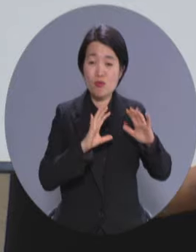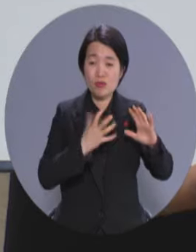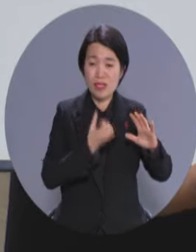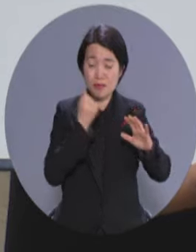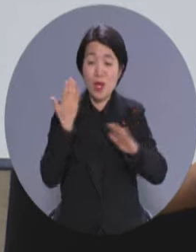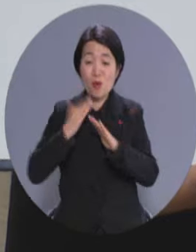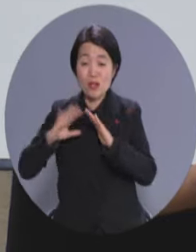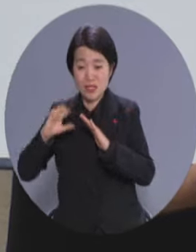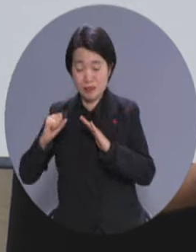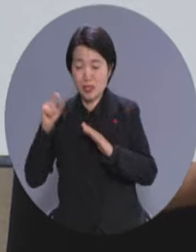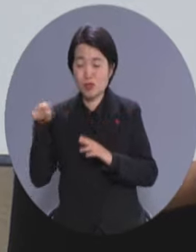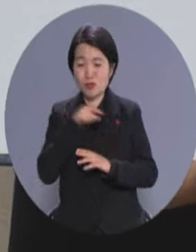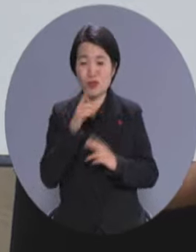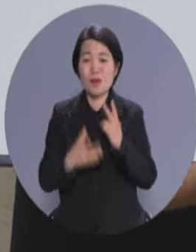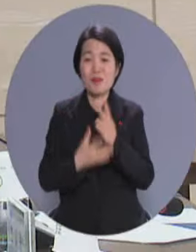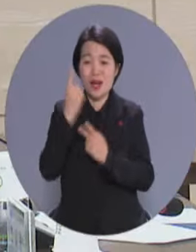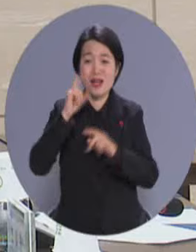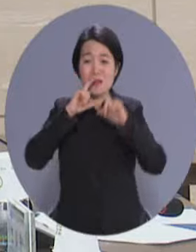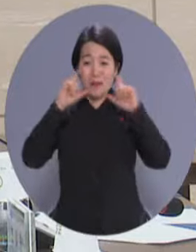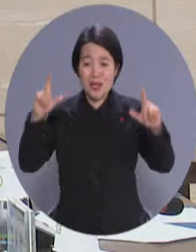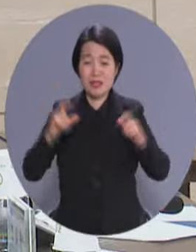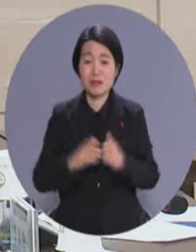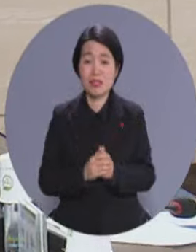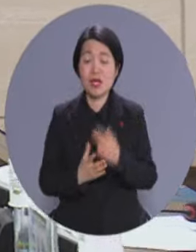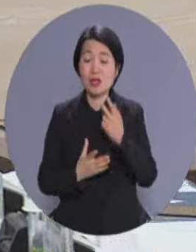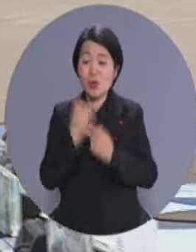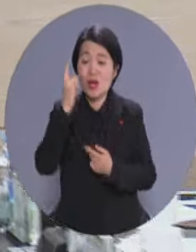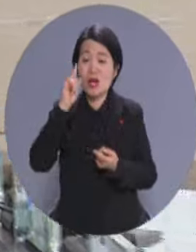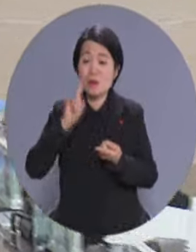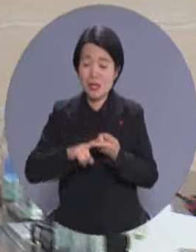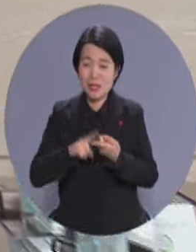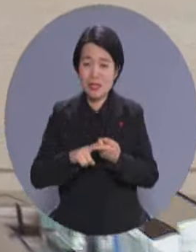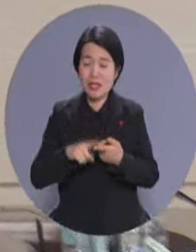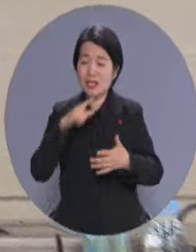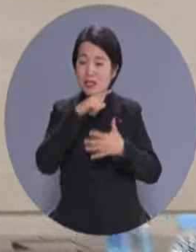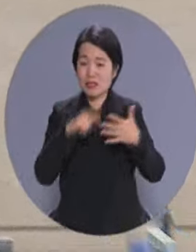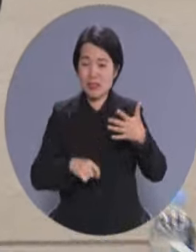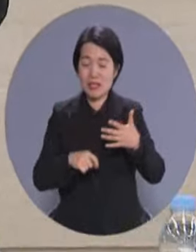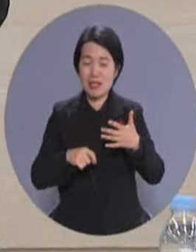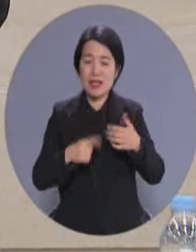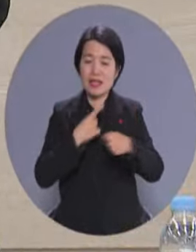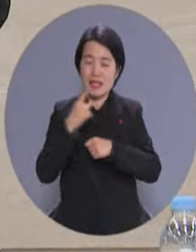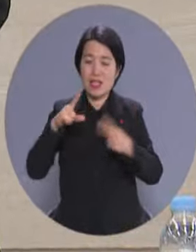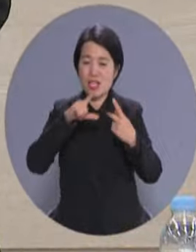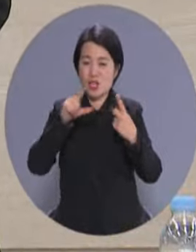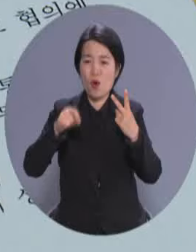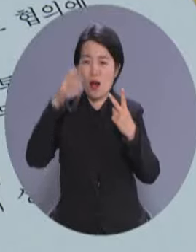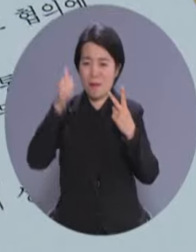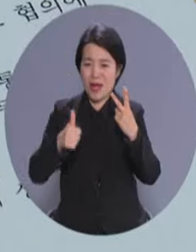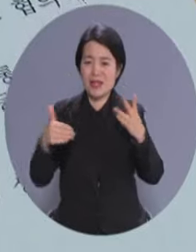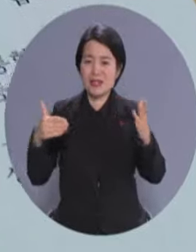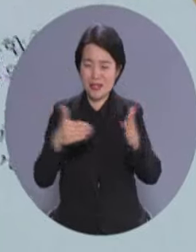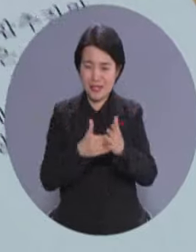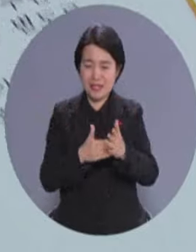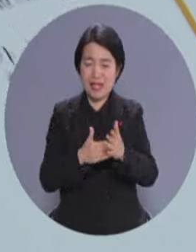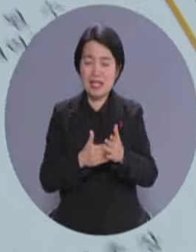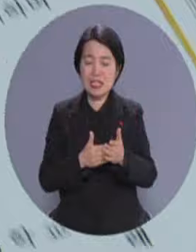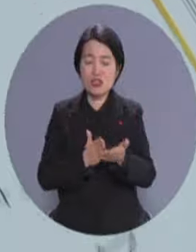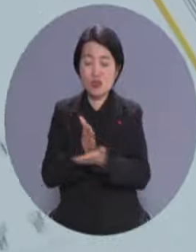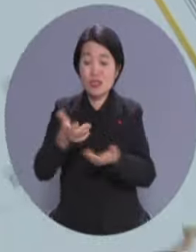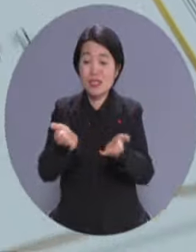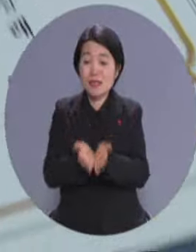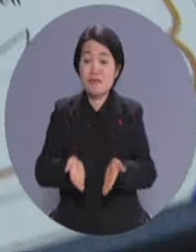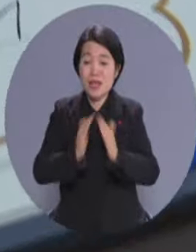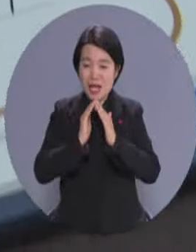대학이 통합을 선언했습니다. 통합과 관련된 모든 절차를 내년 2월 말까지 마치기 위해 실무 추진단을